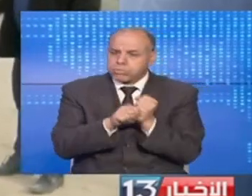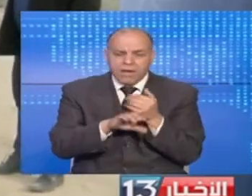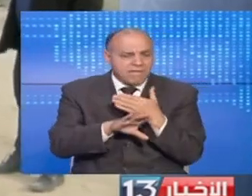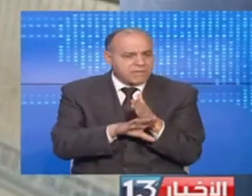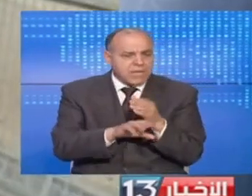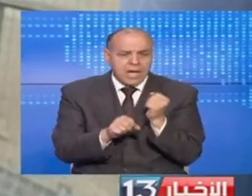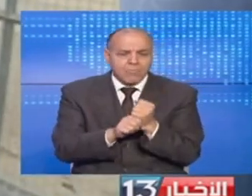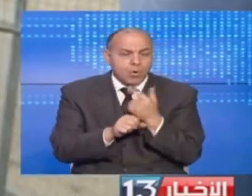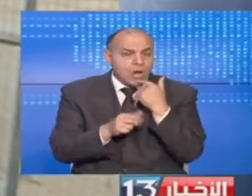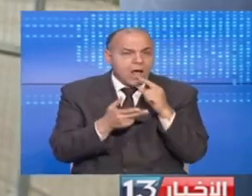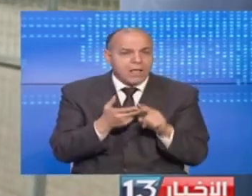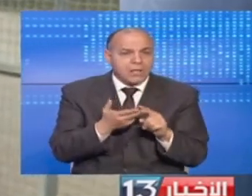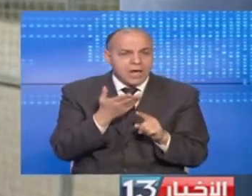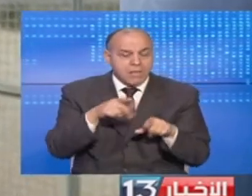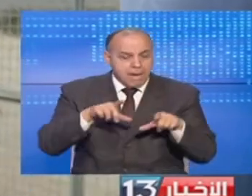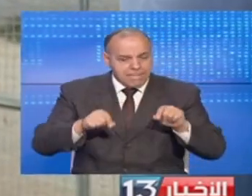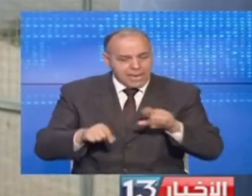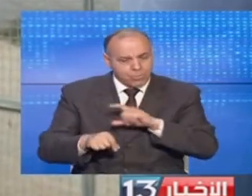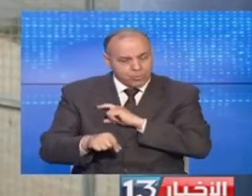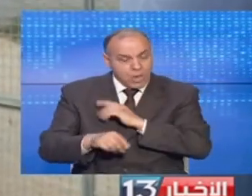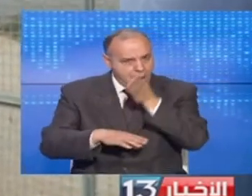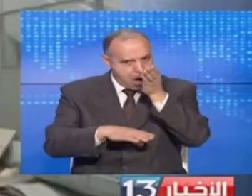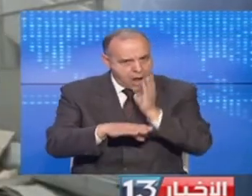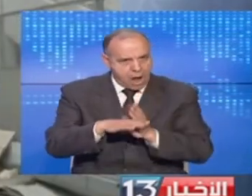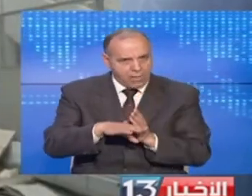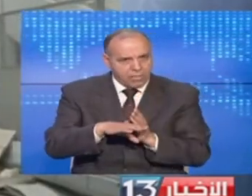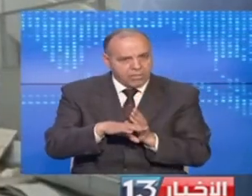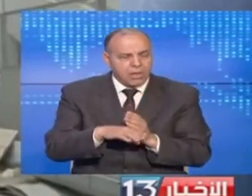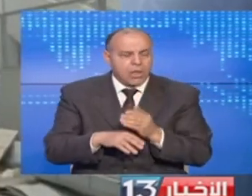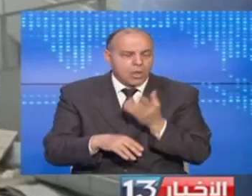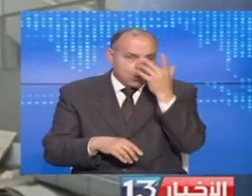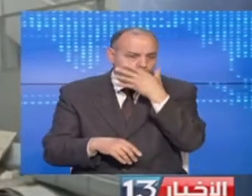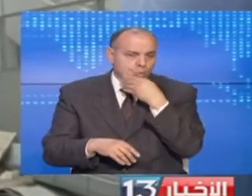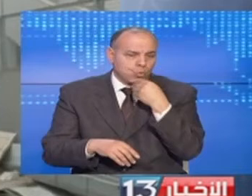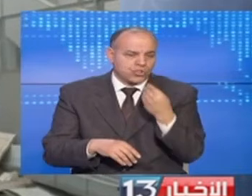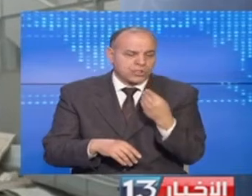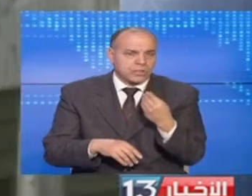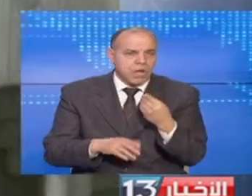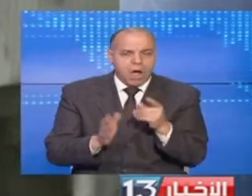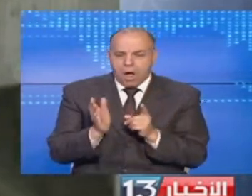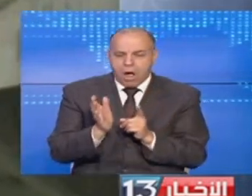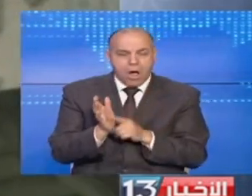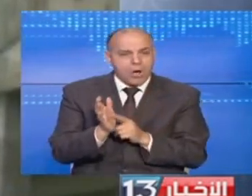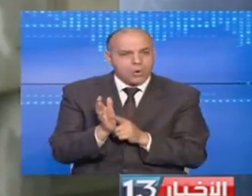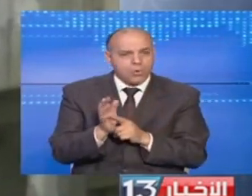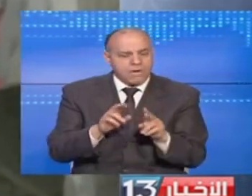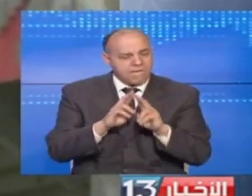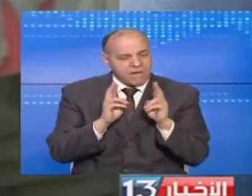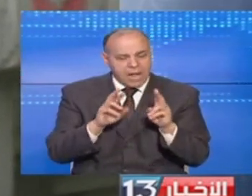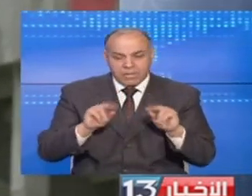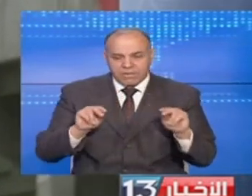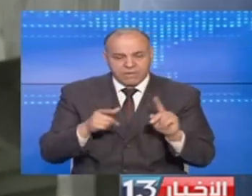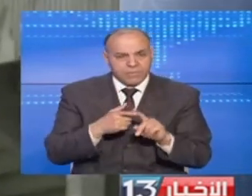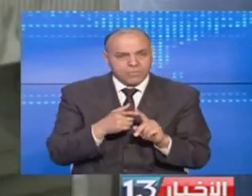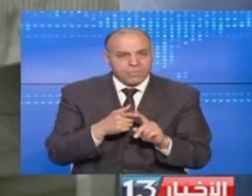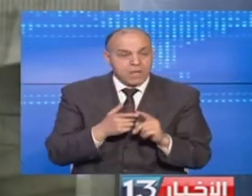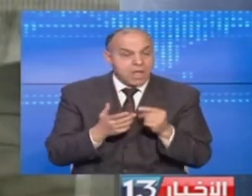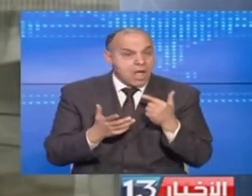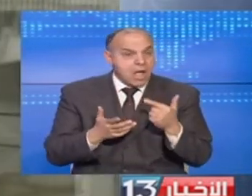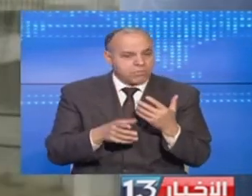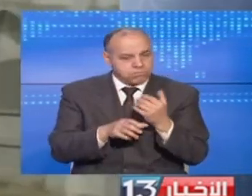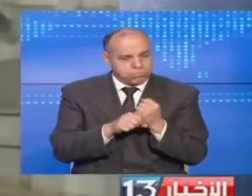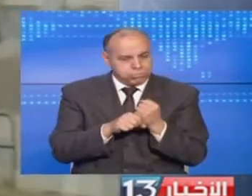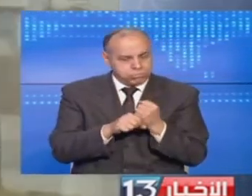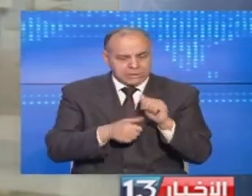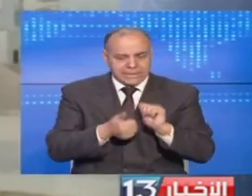في انجاز الاشغال حتى يكون ملعب سوسا جاهزا في حله جديده مطابقه للمواصفات العالميه ومكتبه